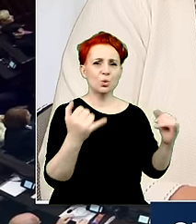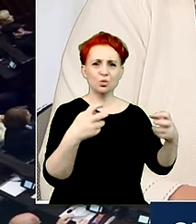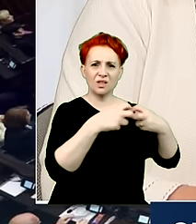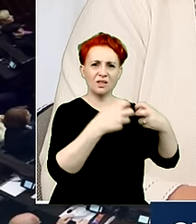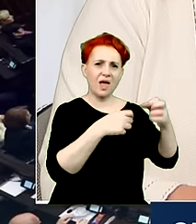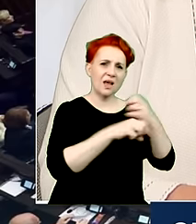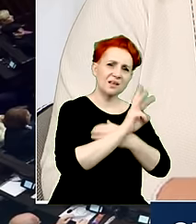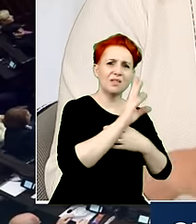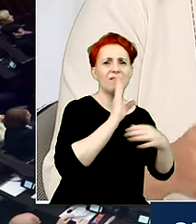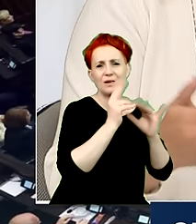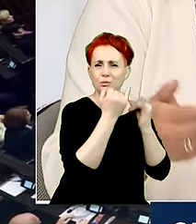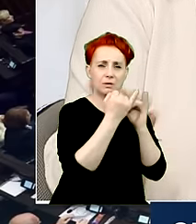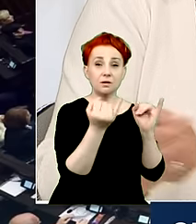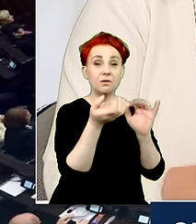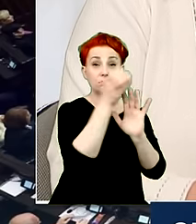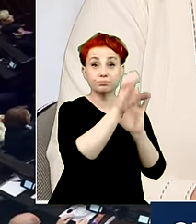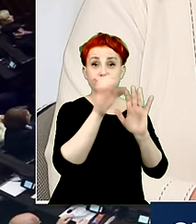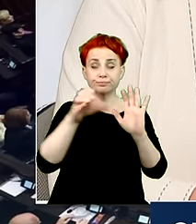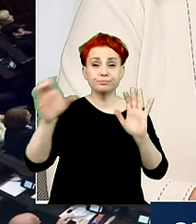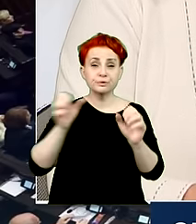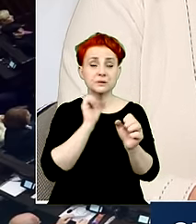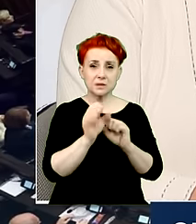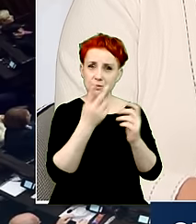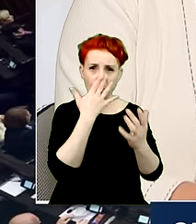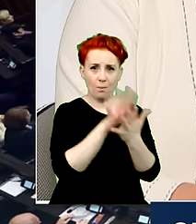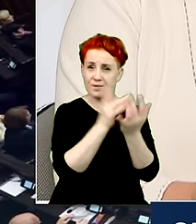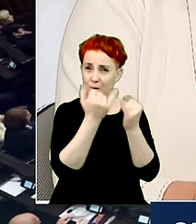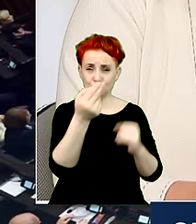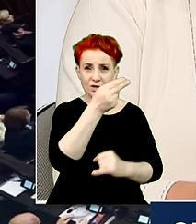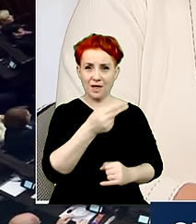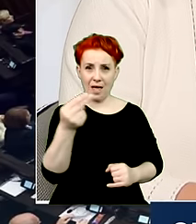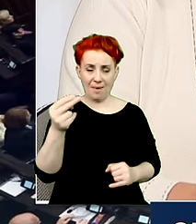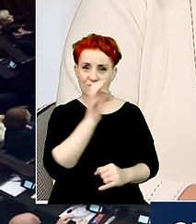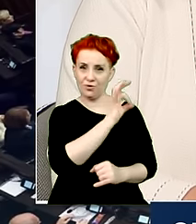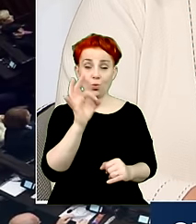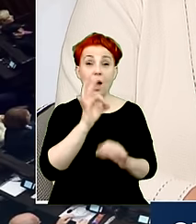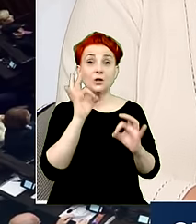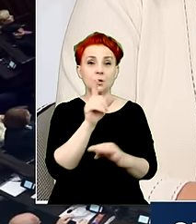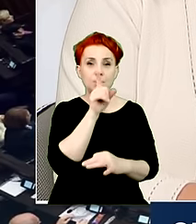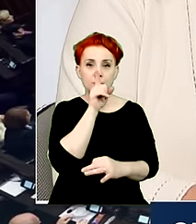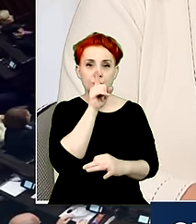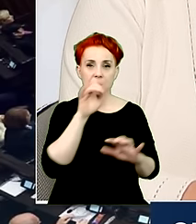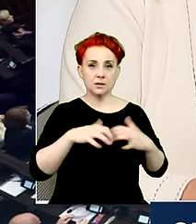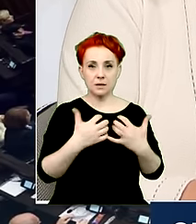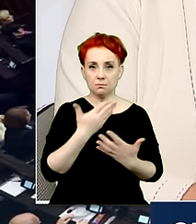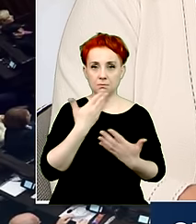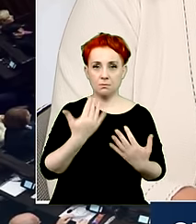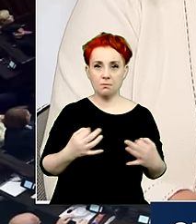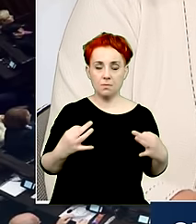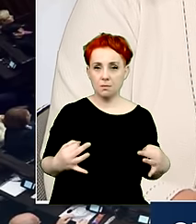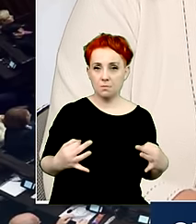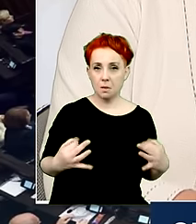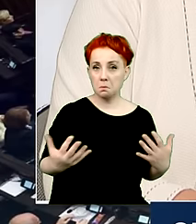internetowych, bardzo często zabiera głos w różnych tematach. Dzisiaj milczy i nie ma go w Sejmie. No, zastanawiam się,